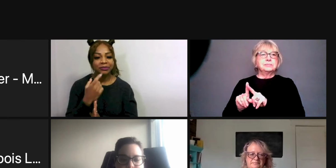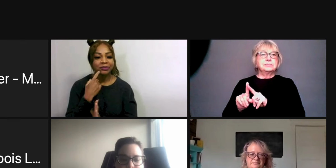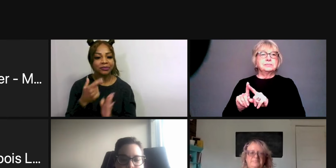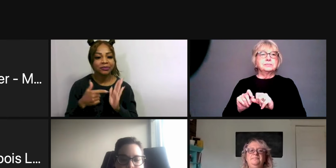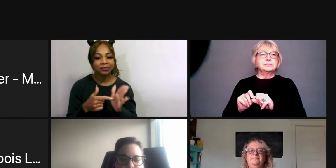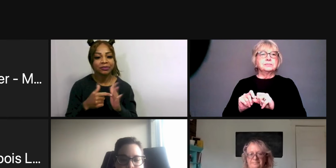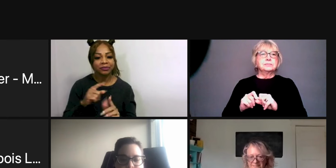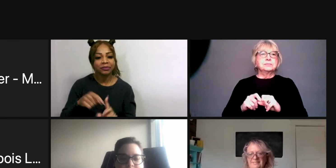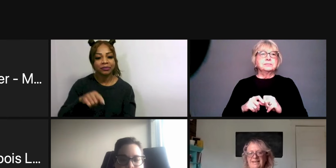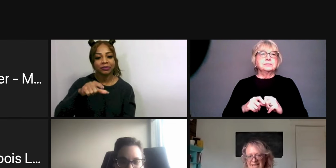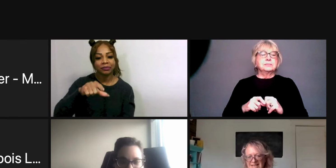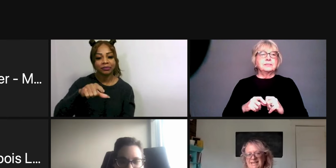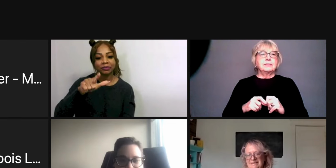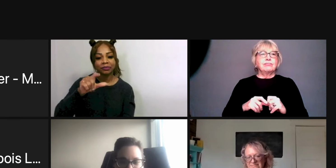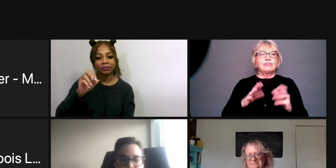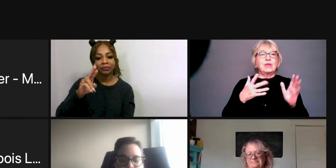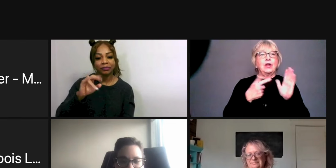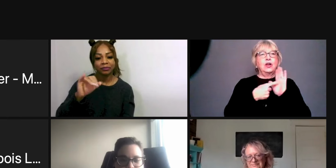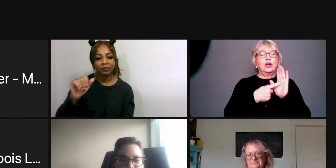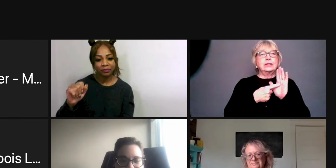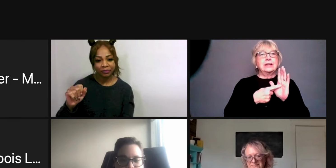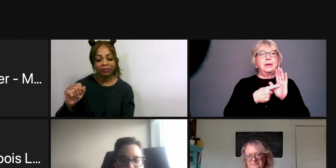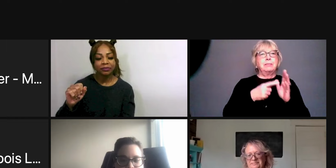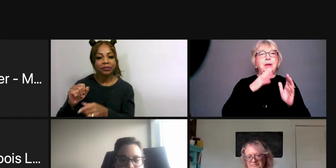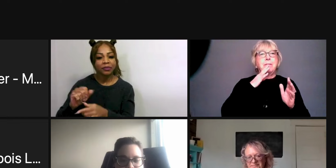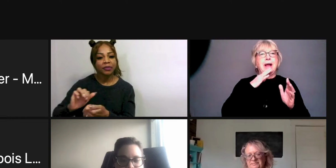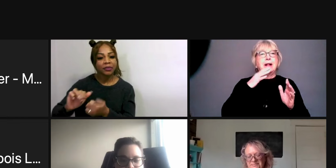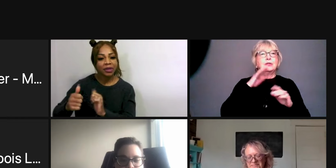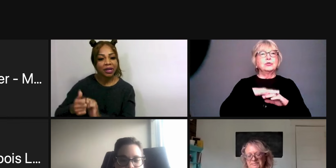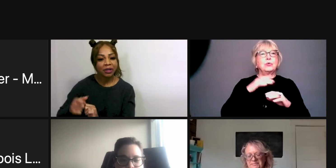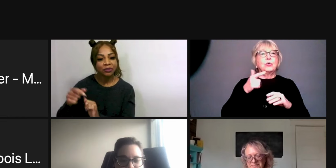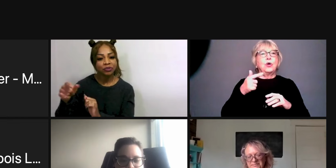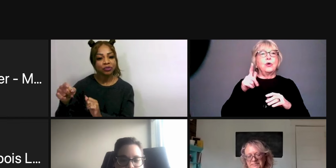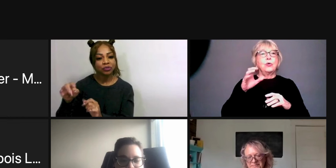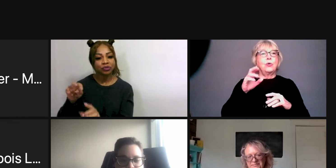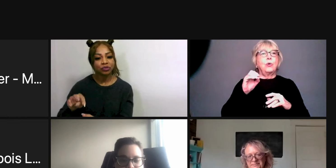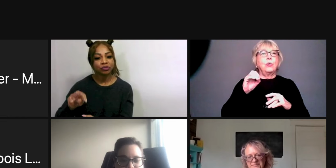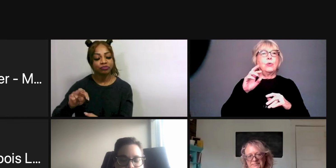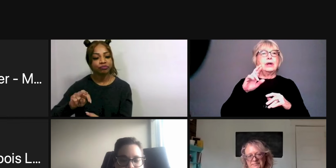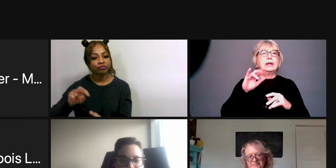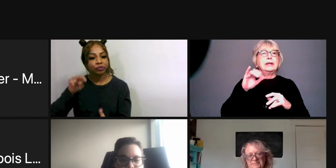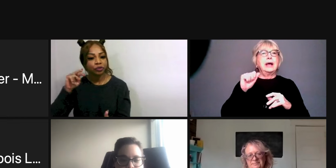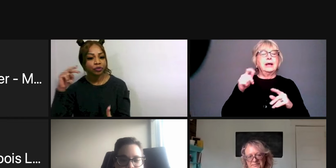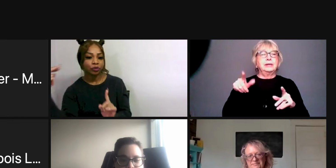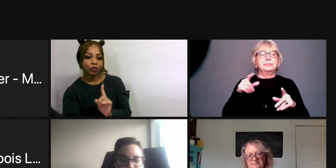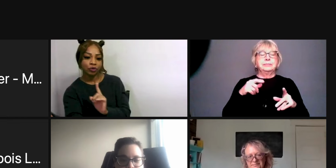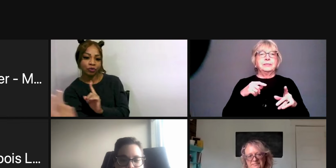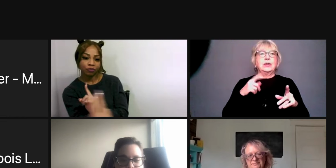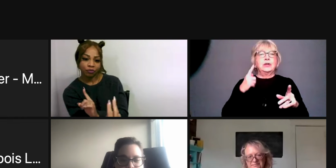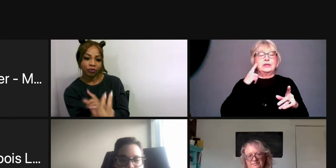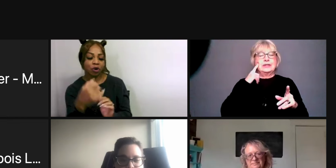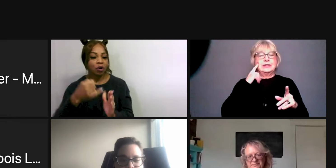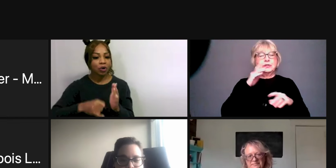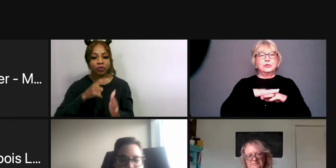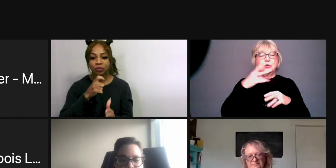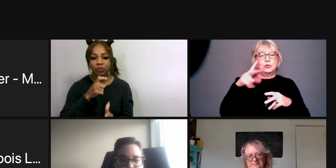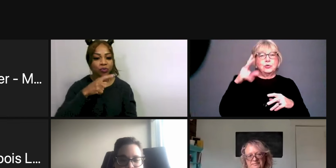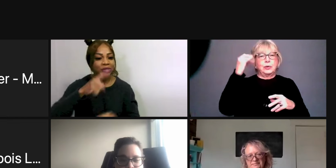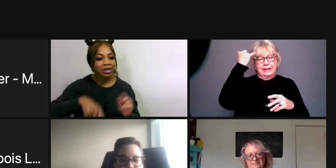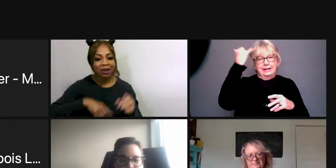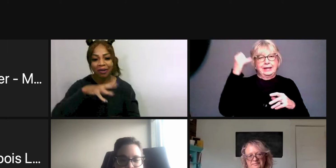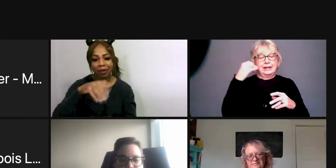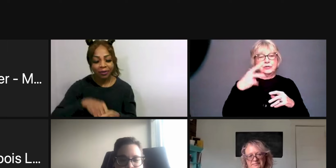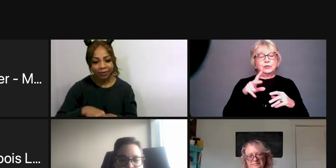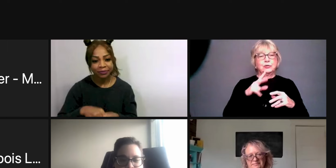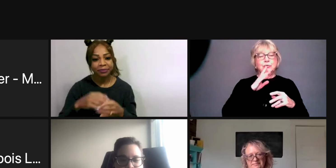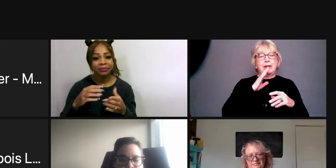je pensais à l'exemple que je donnais de Gloria's Way et comment elle a recadré cette idée des artistes qui ne peuvent pas